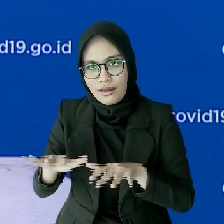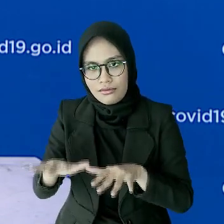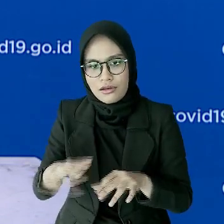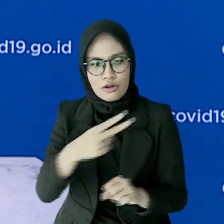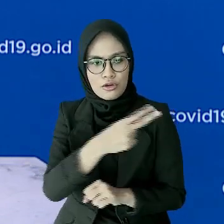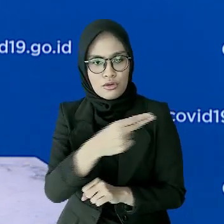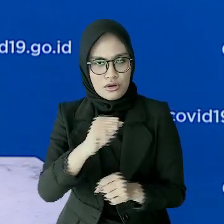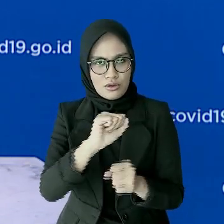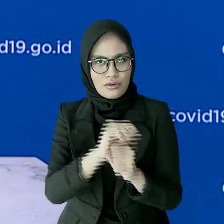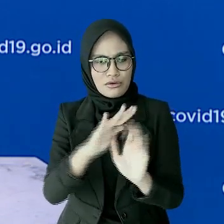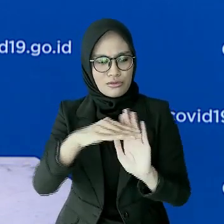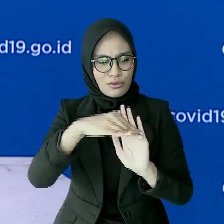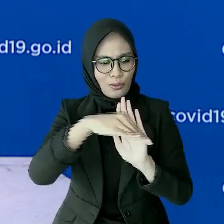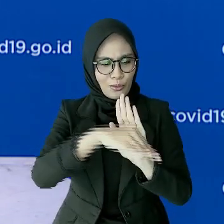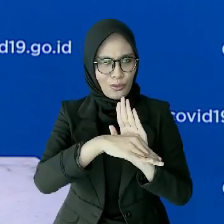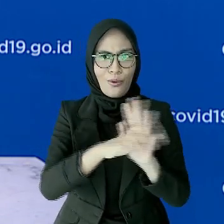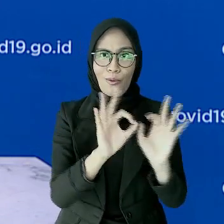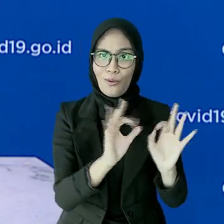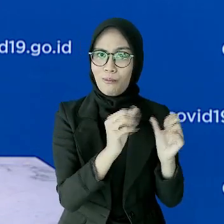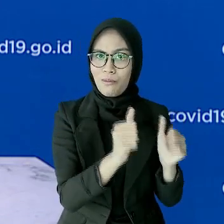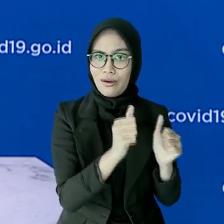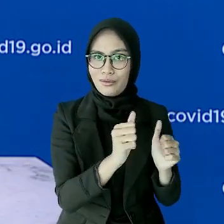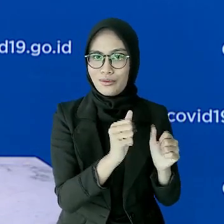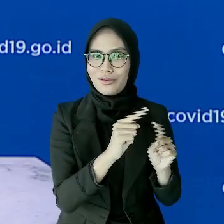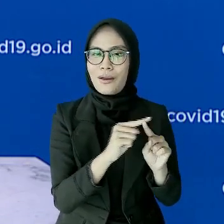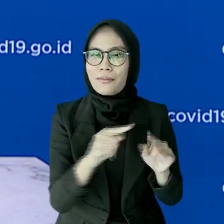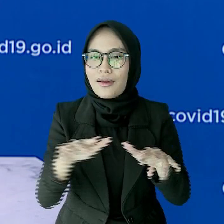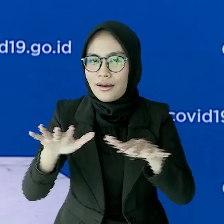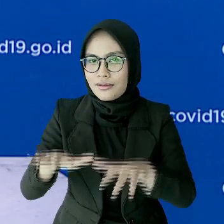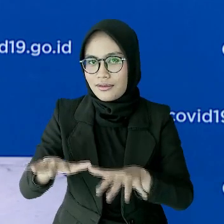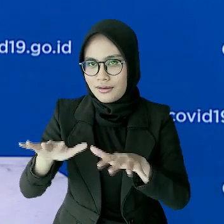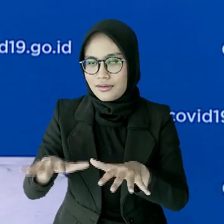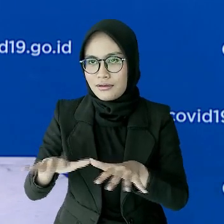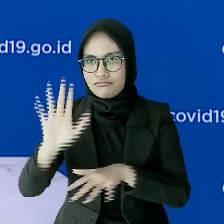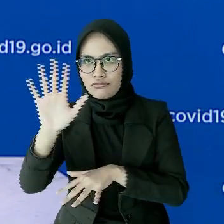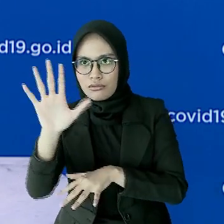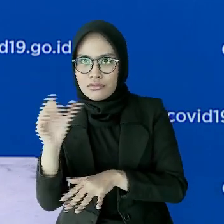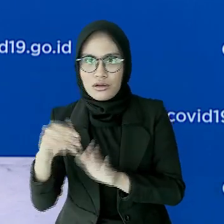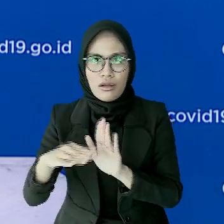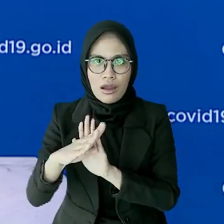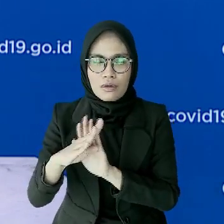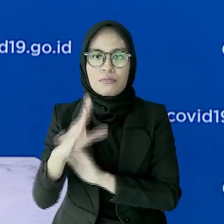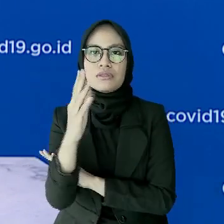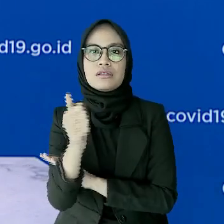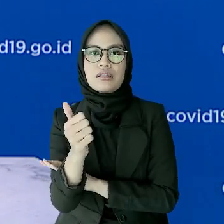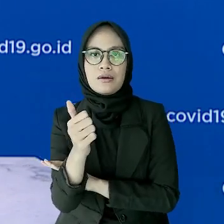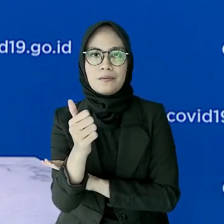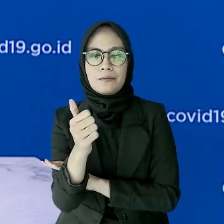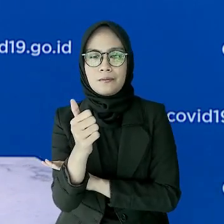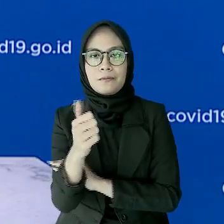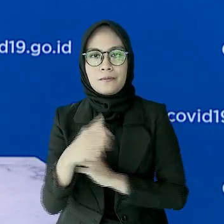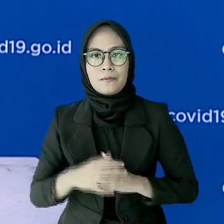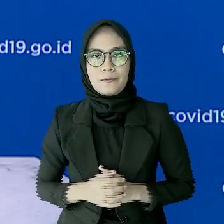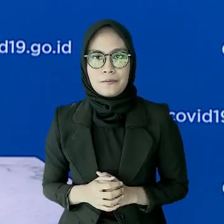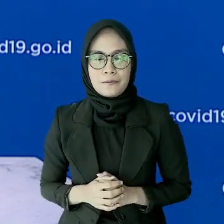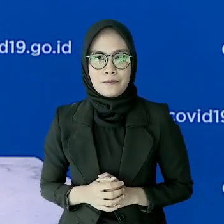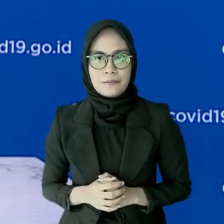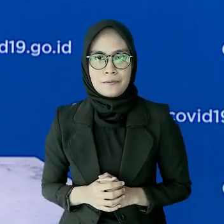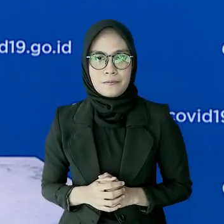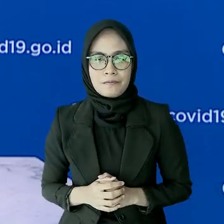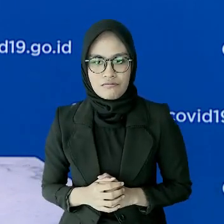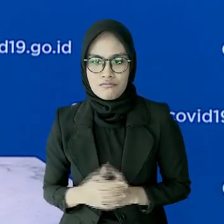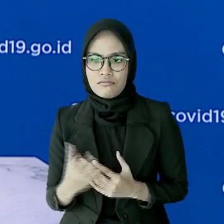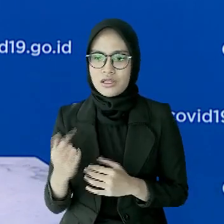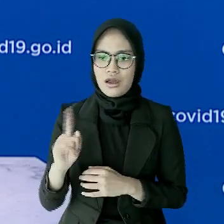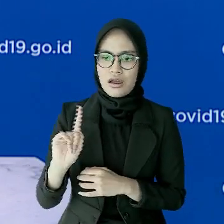kasus, namun banyak negara lain yang sedang meningkat kasusnya, sehingga tidak menutup kemungkinan terdapat importasi kasus masuk